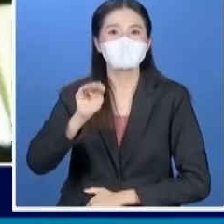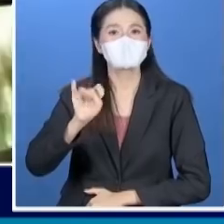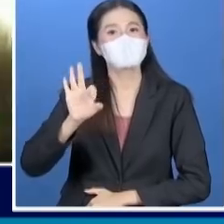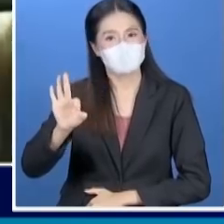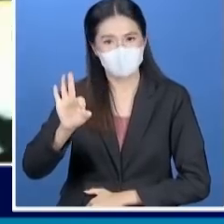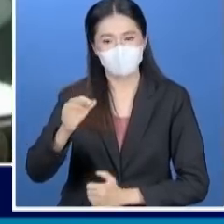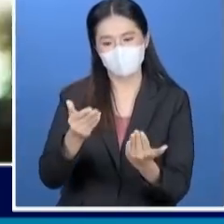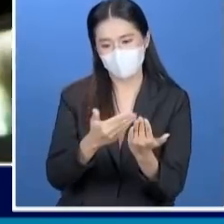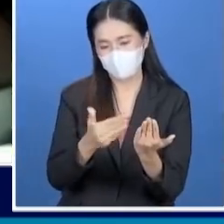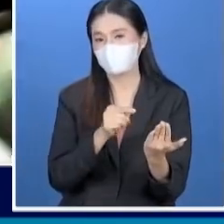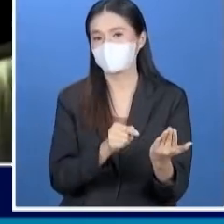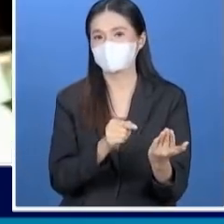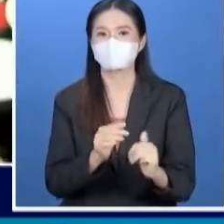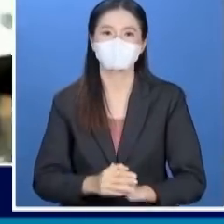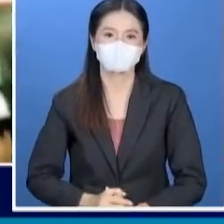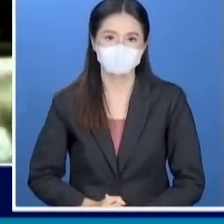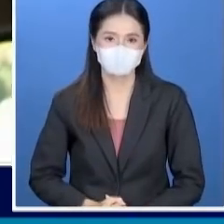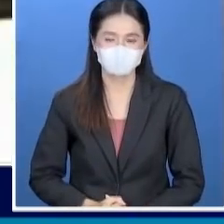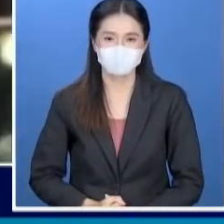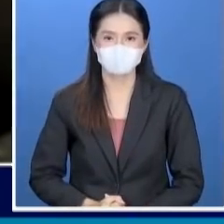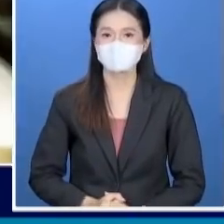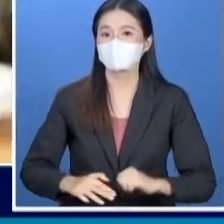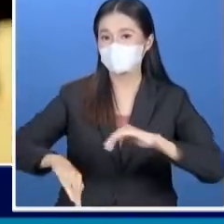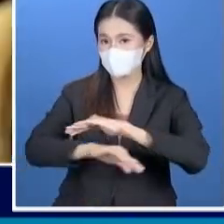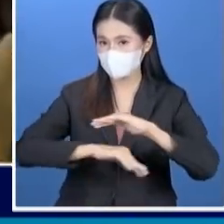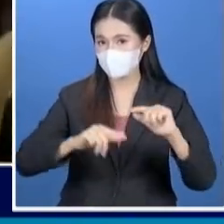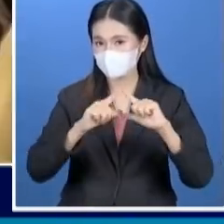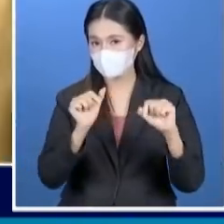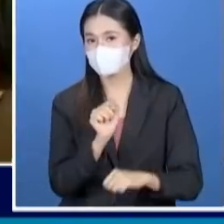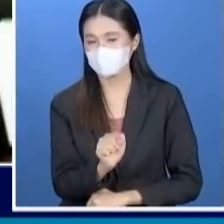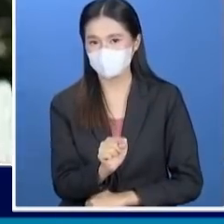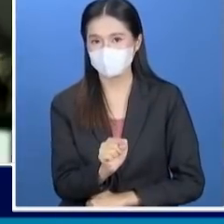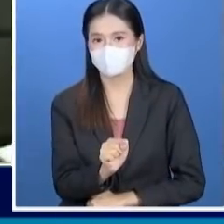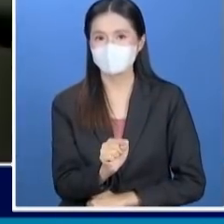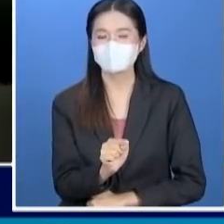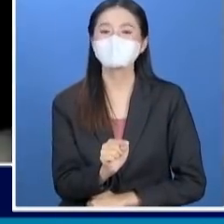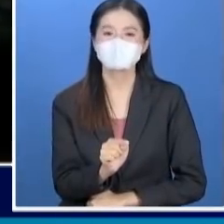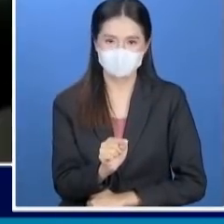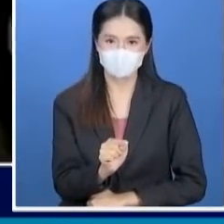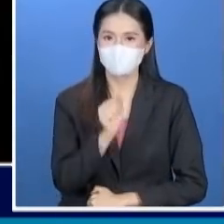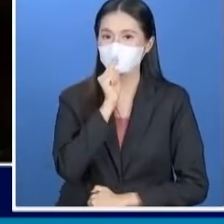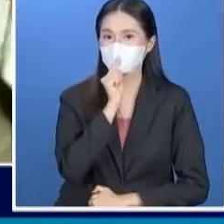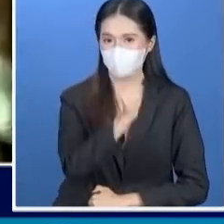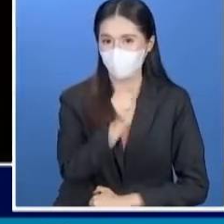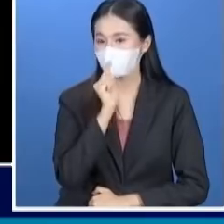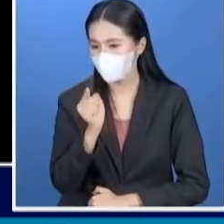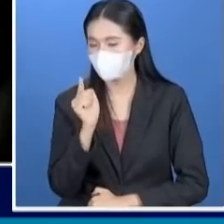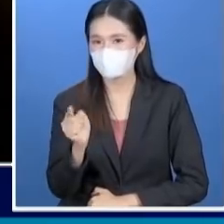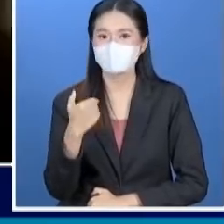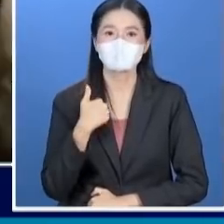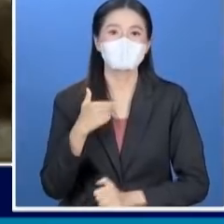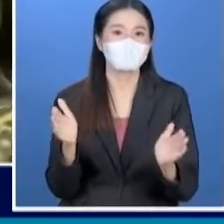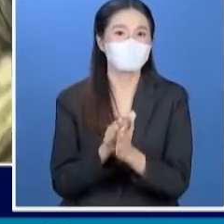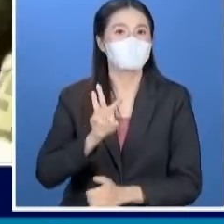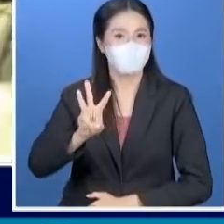2,249 แผ่นครับจากพยานหลักฐานทางคดีนำไปสู่การดำเนินคดีกับผู้ต้องหาจำน